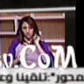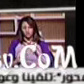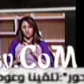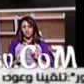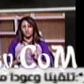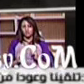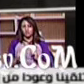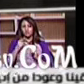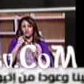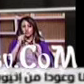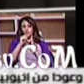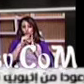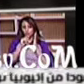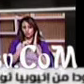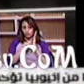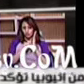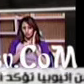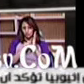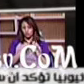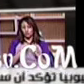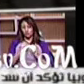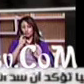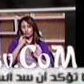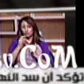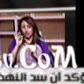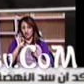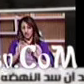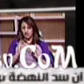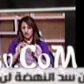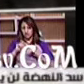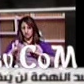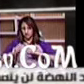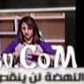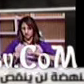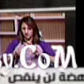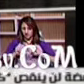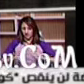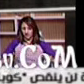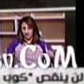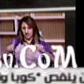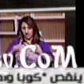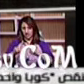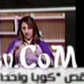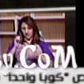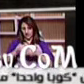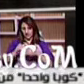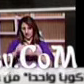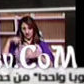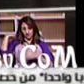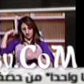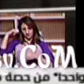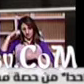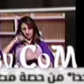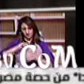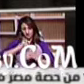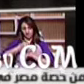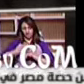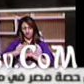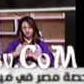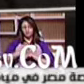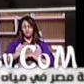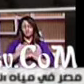النصوص الدستوريه بتعني انه لم يعد هناك وجود للجنه الانتخابات الرئاسيه وان دور اللجنه الع لا